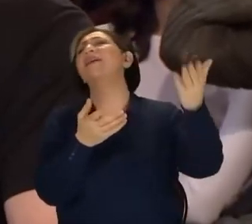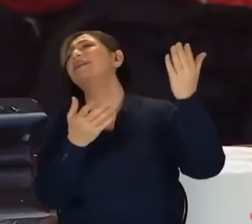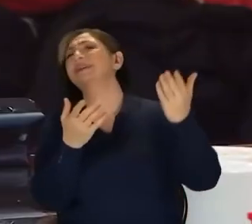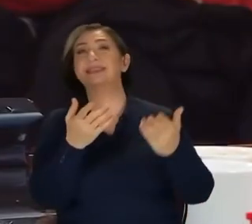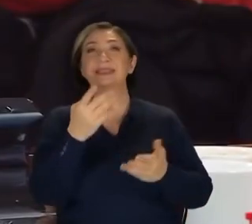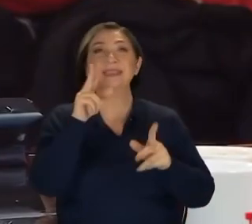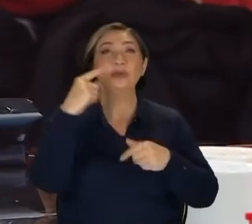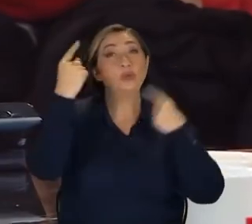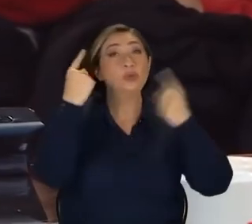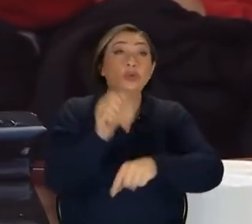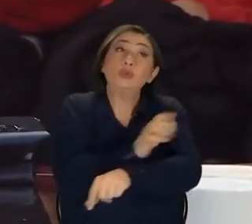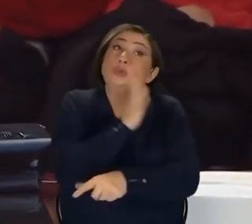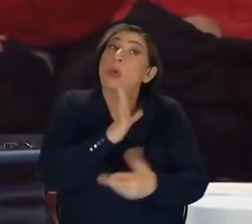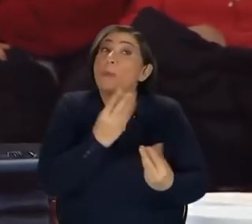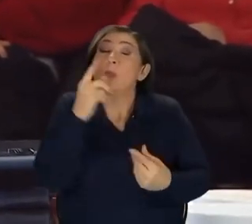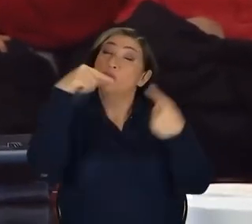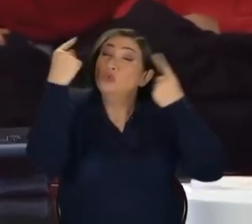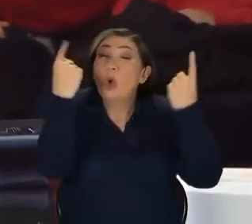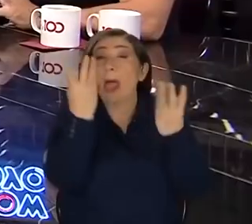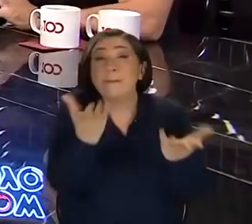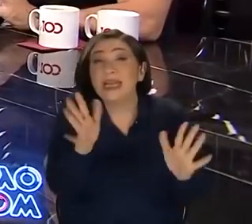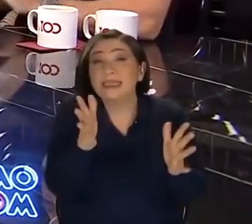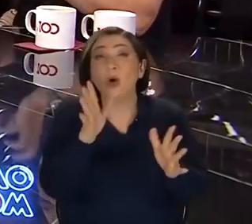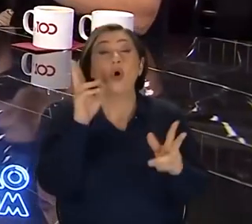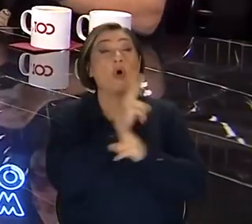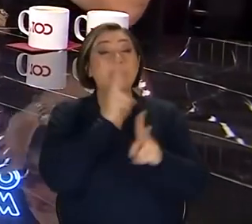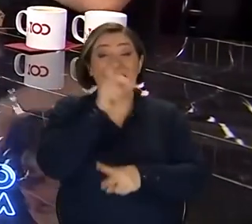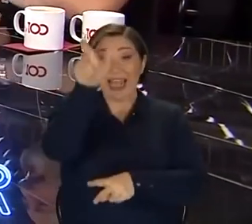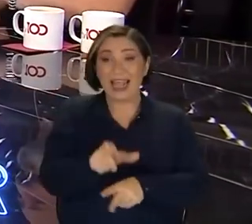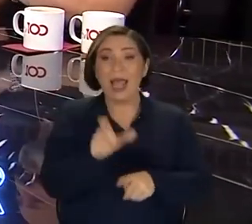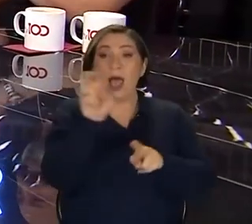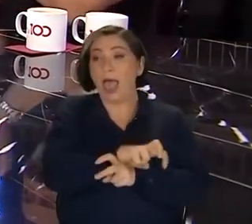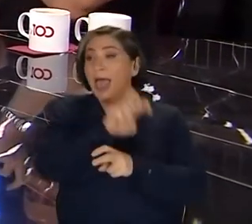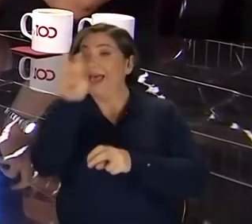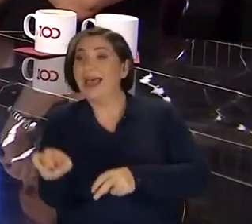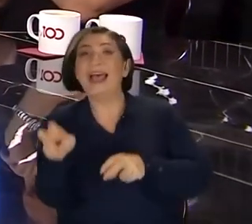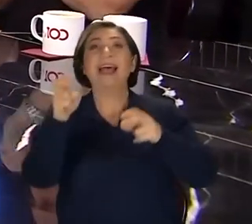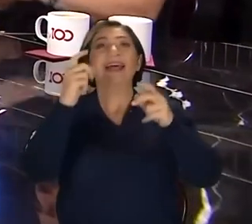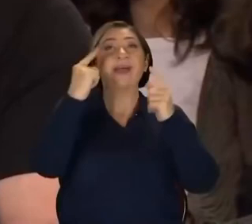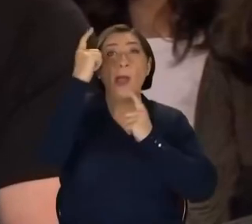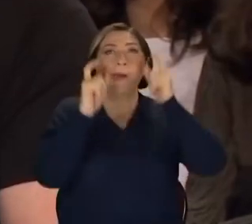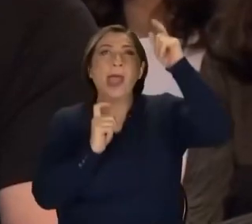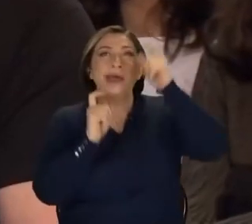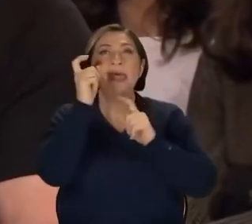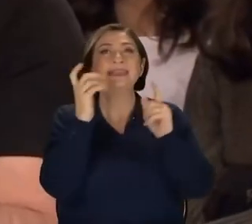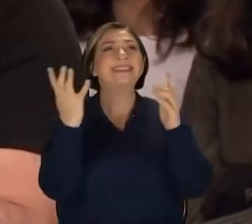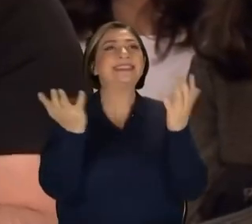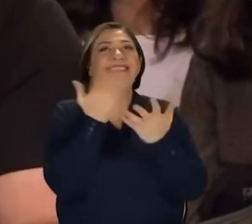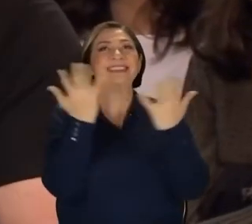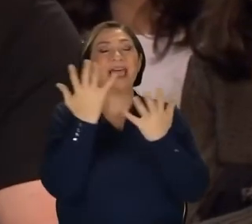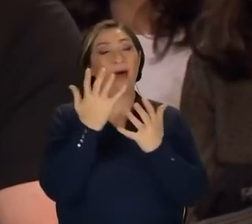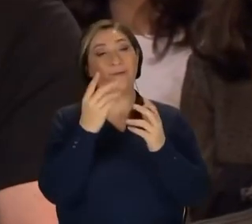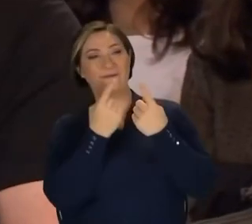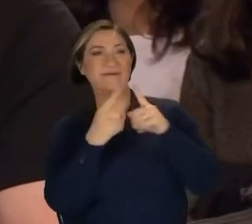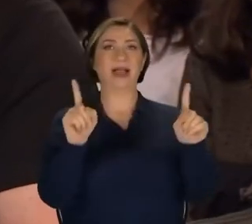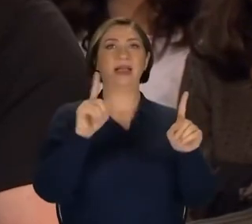yapar falan gibi bir duygu geliyor. Çünkü öyle mi acaba? Çünkü komedik karakterin atladısı, zıpladısı, kaşı gözü daha bir